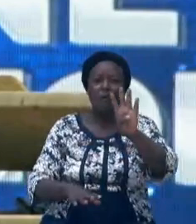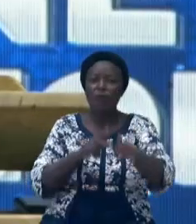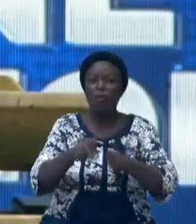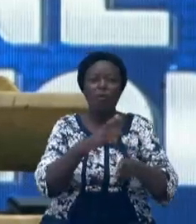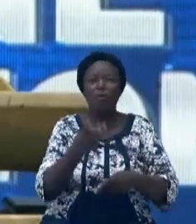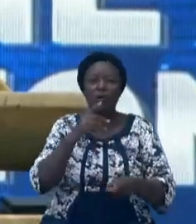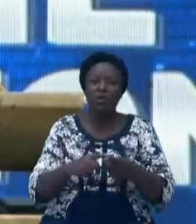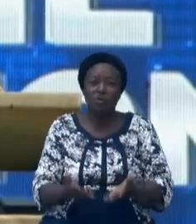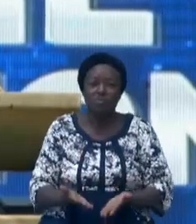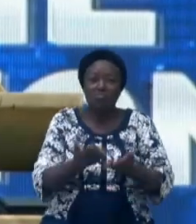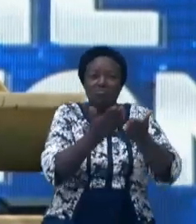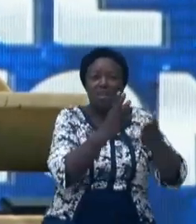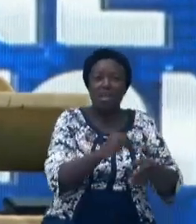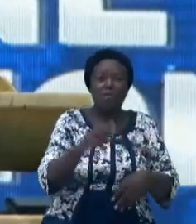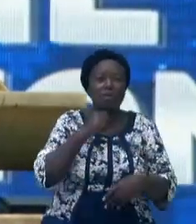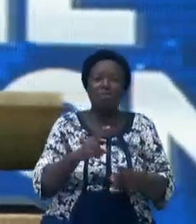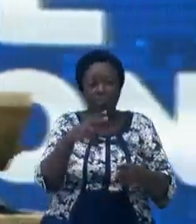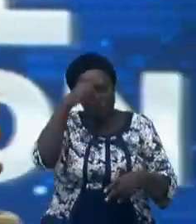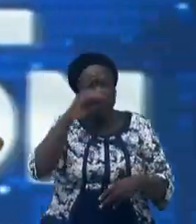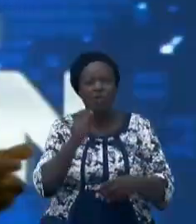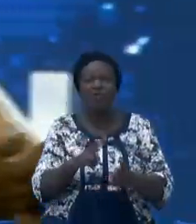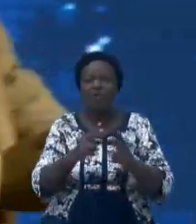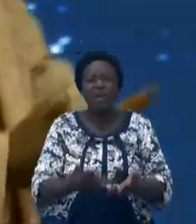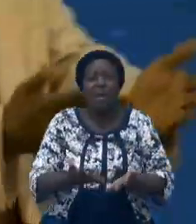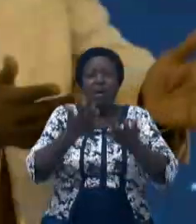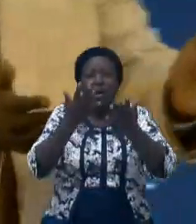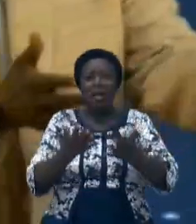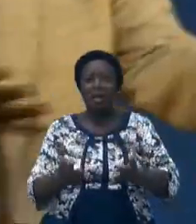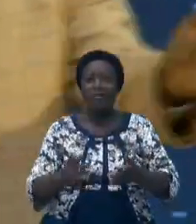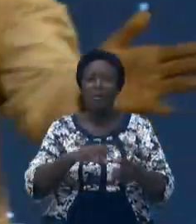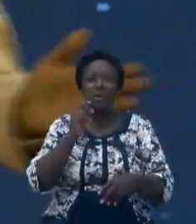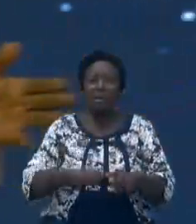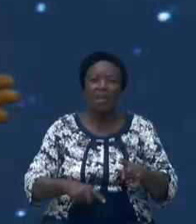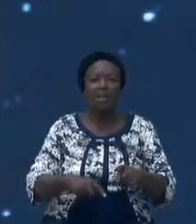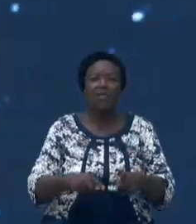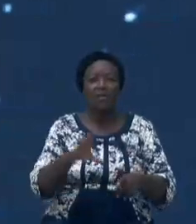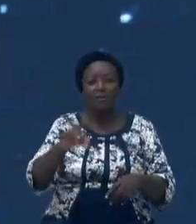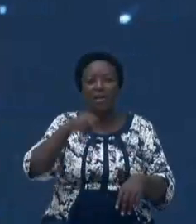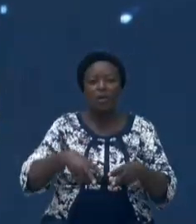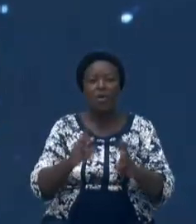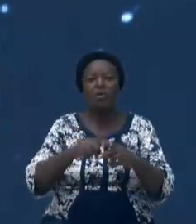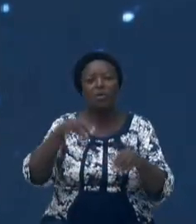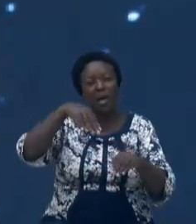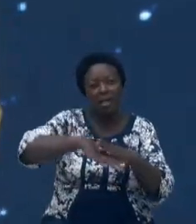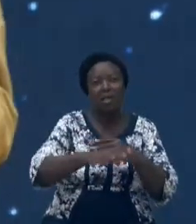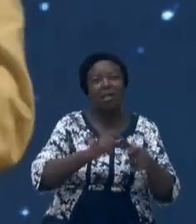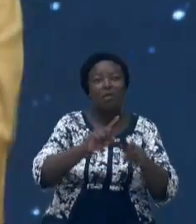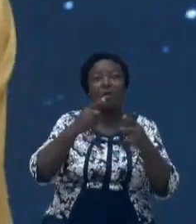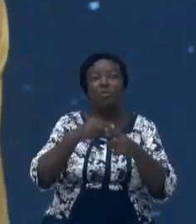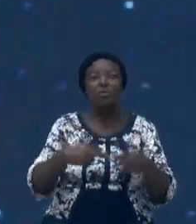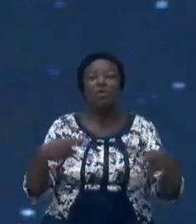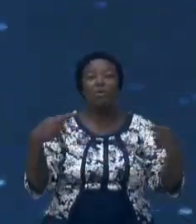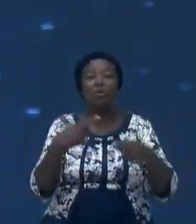quatre personnes ont dû l'emporter parce qu'il était si lourd et il est venu à la porte ils n'ont pas pu trouver le chemin